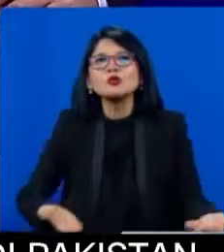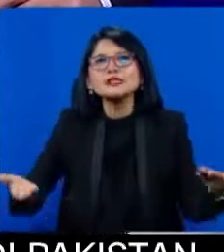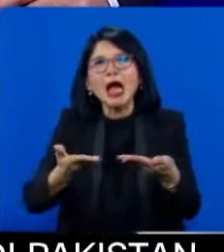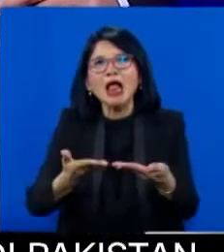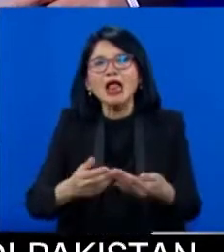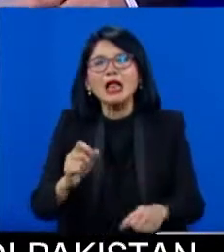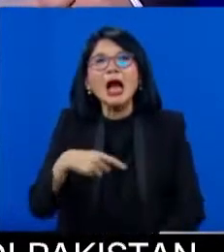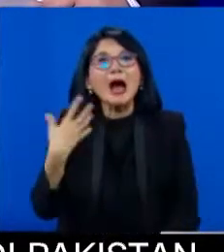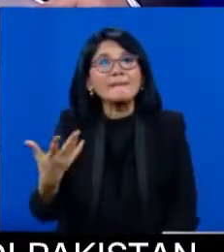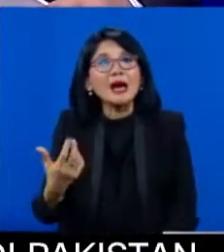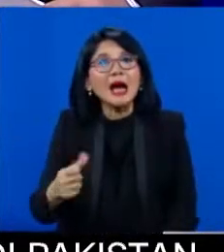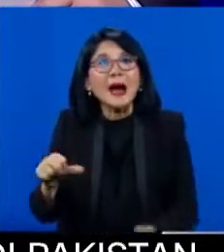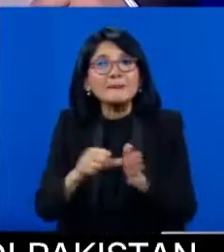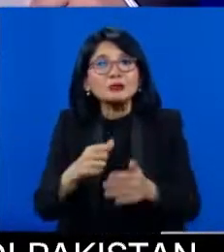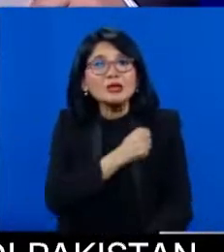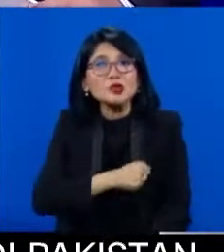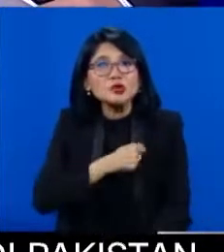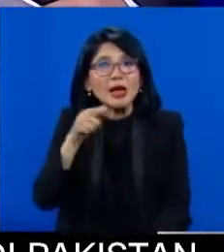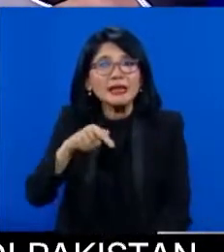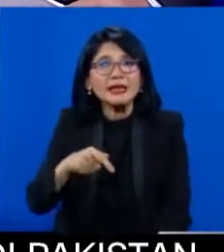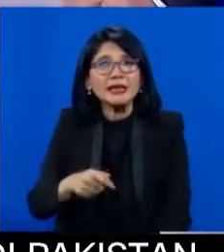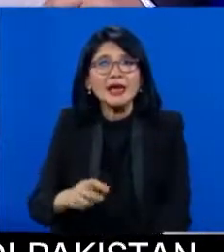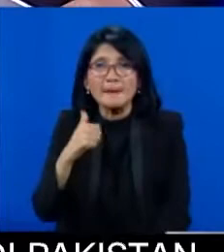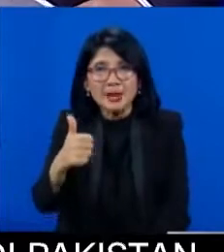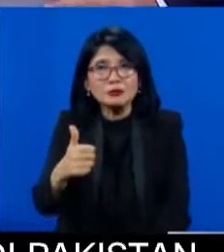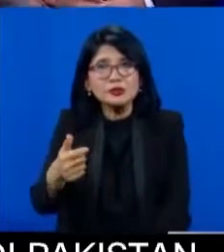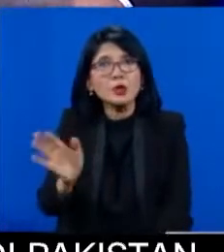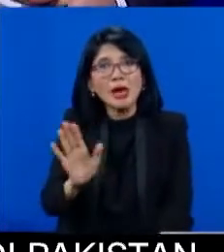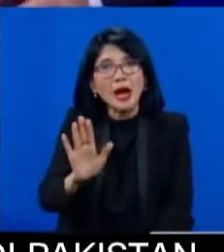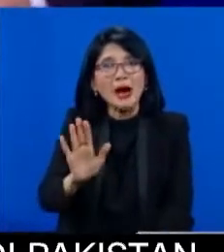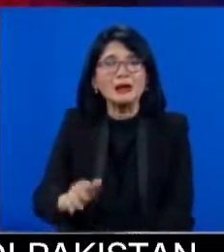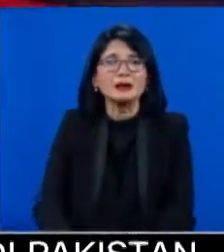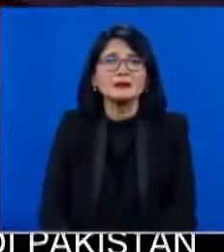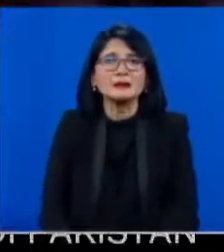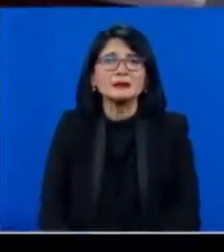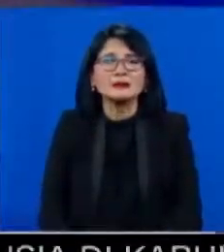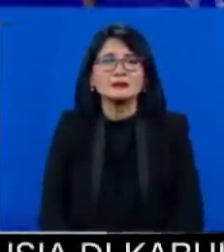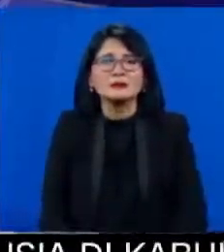ini cukup menolong rakyat khususnya rakyat miskin? Kita simak laporan khas redaksi berikut ini.